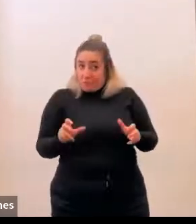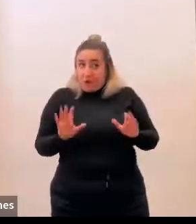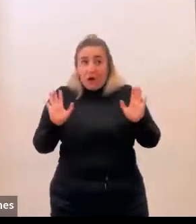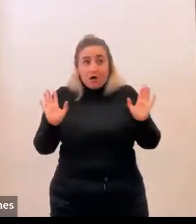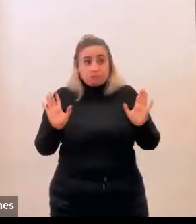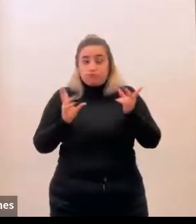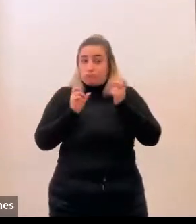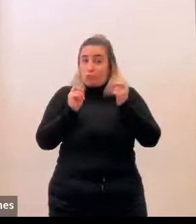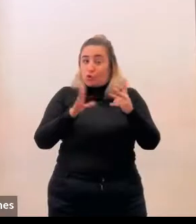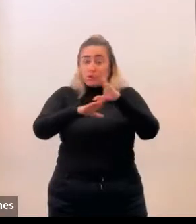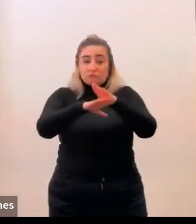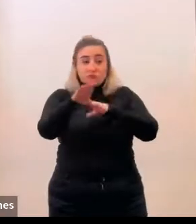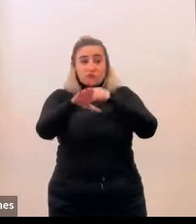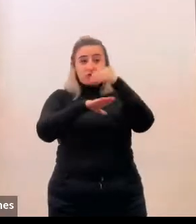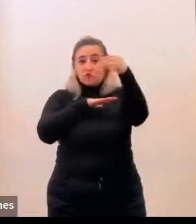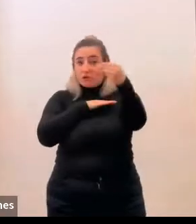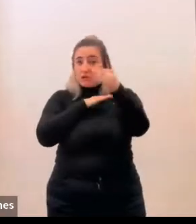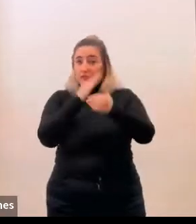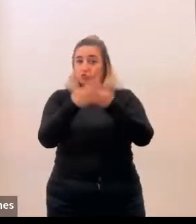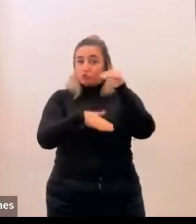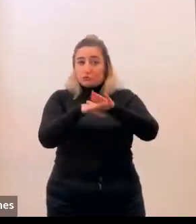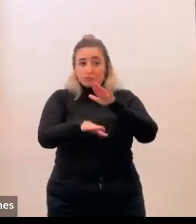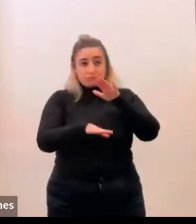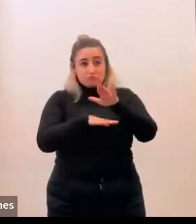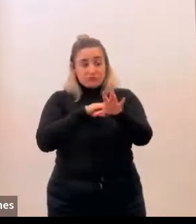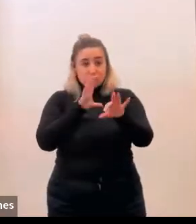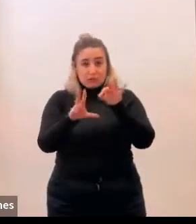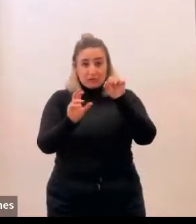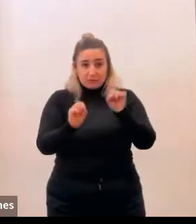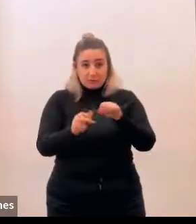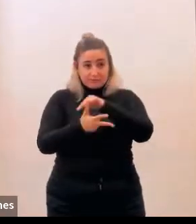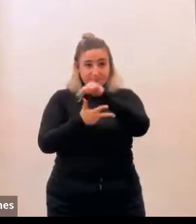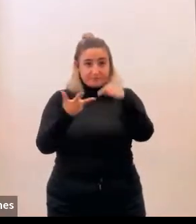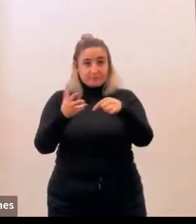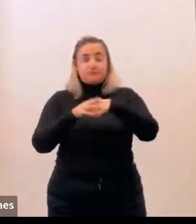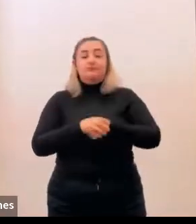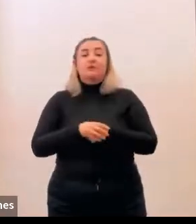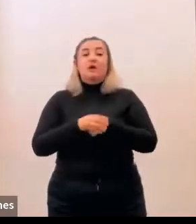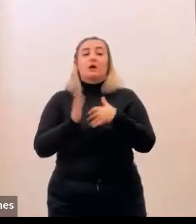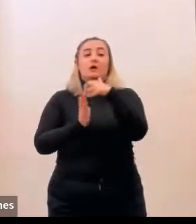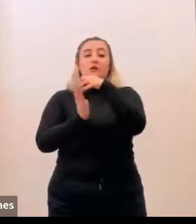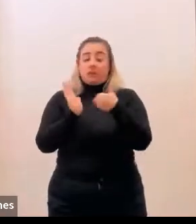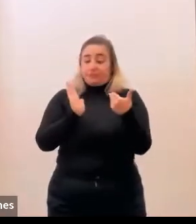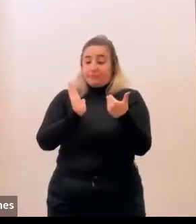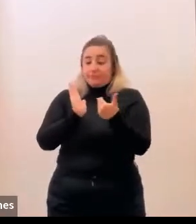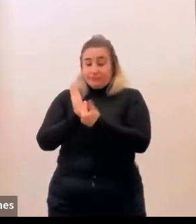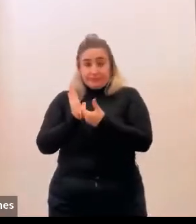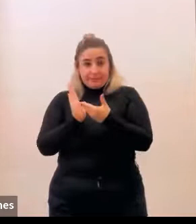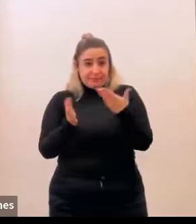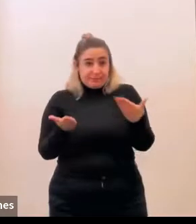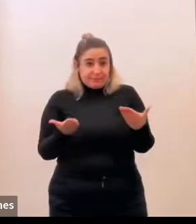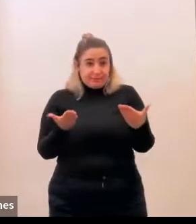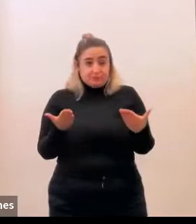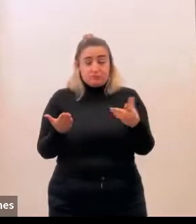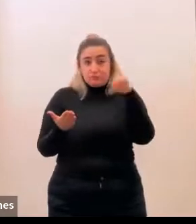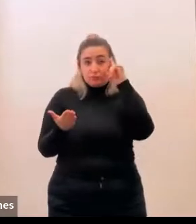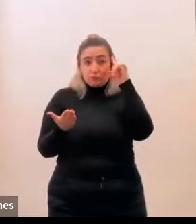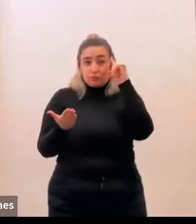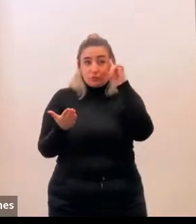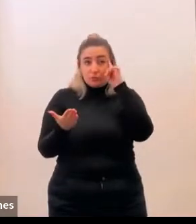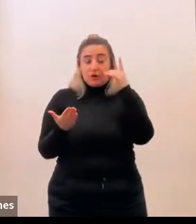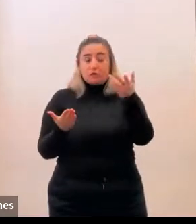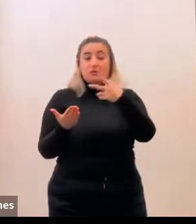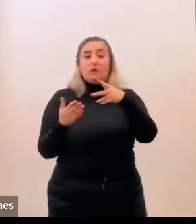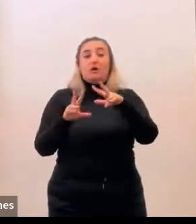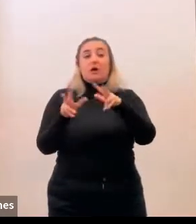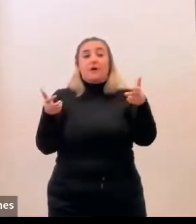une sortie à la journée. L'objet de cette délibération est d'approuver le montant et le versement d'une subvention